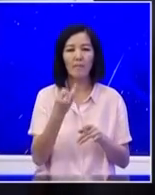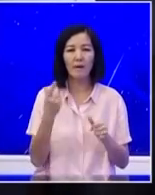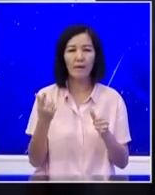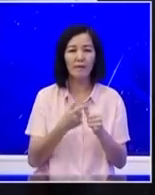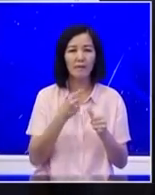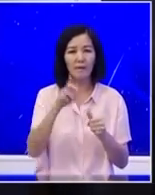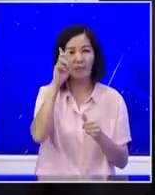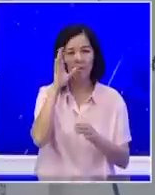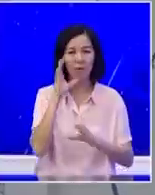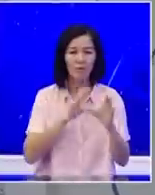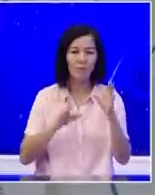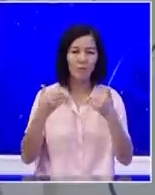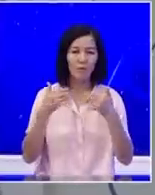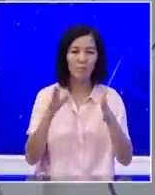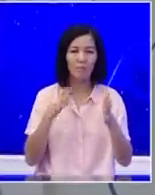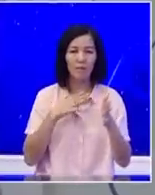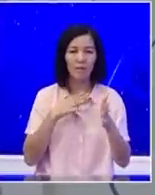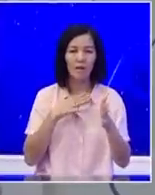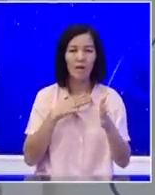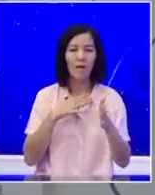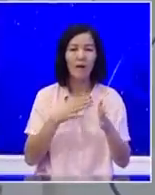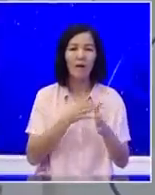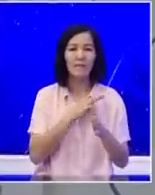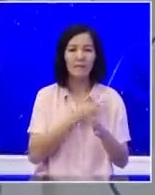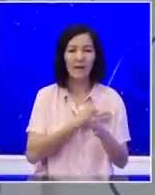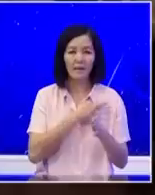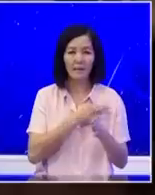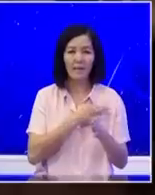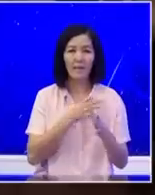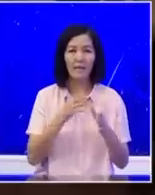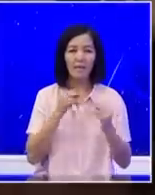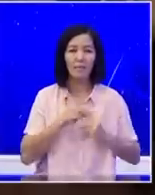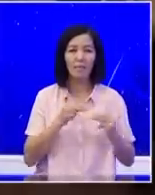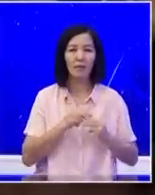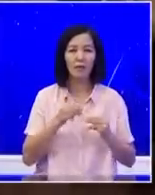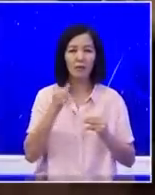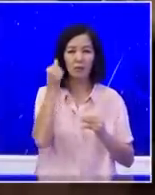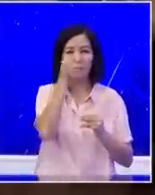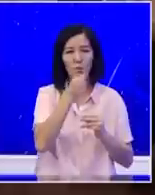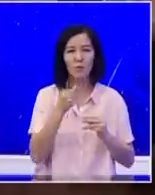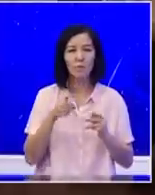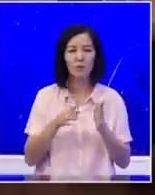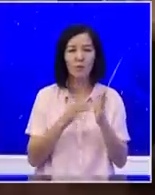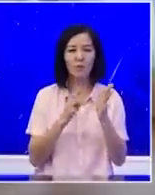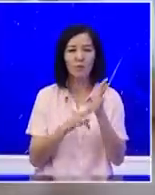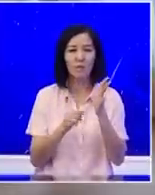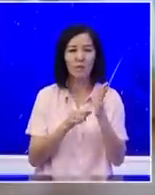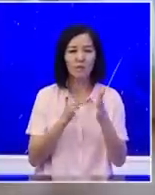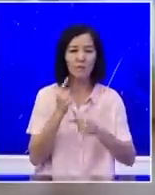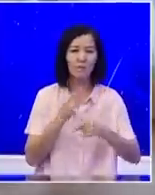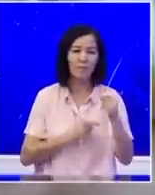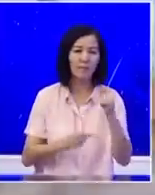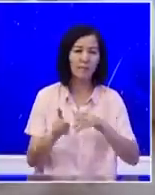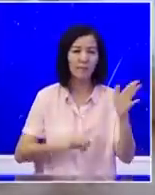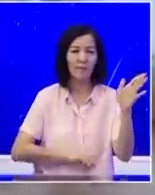Алматы мемлекеттік университетін бітірген. Мамандығы заңгер, еңбек жолын 1996 жылы Алматы қаласындағы бизнес құрылымдардан